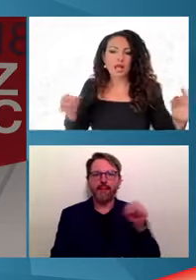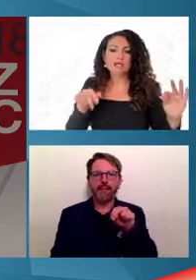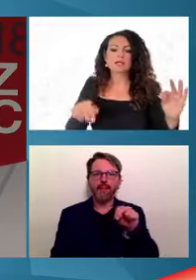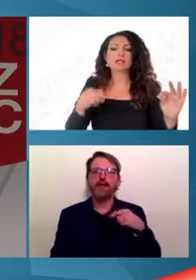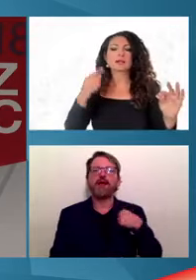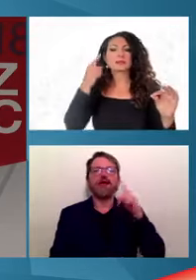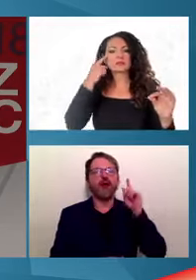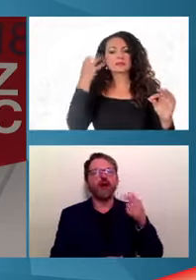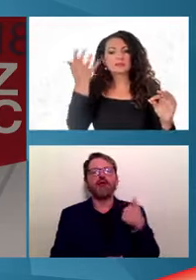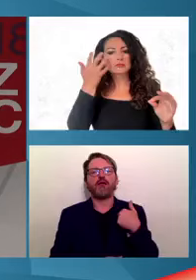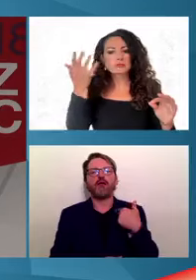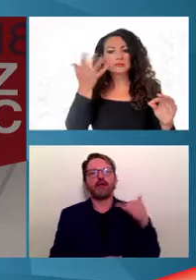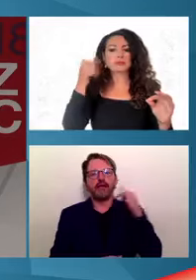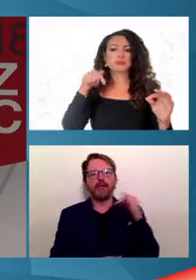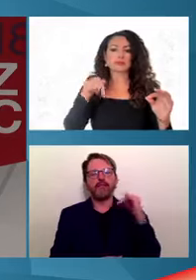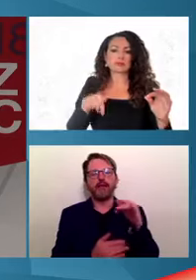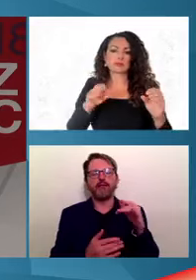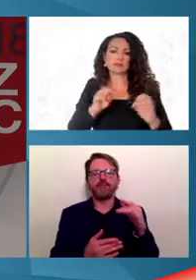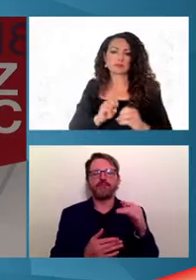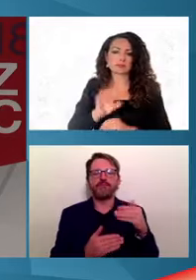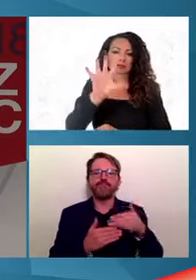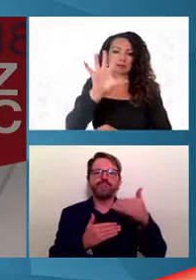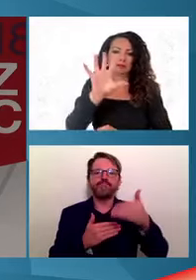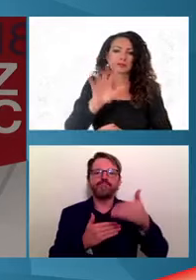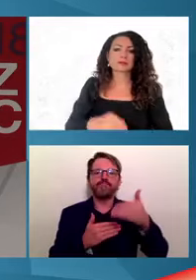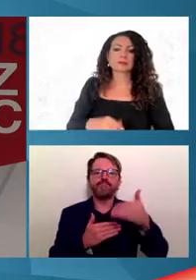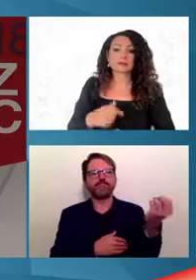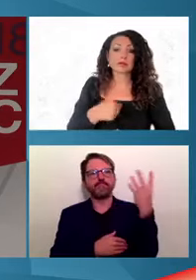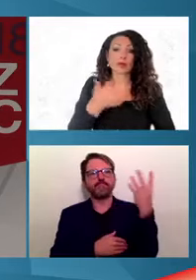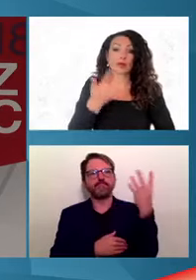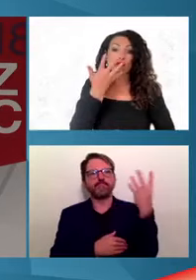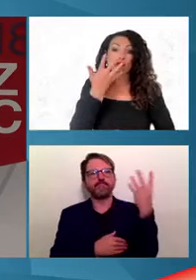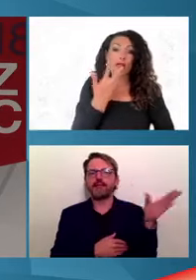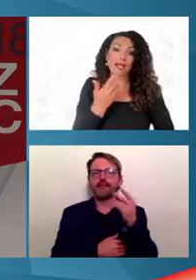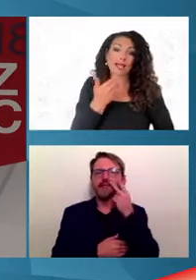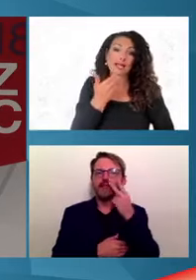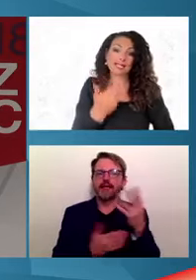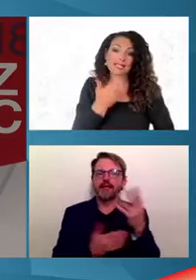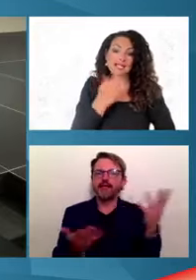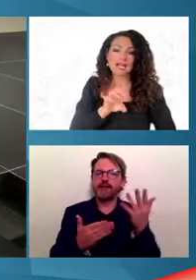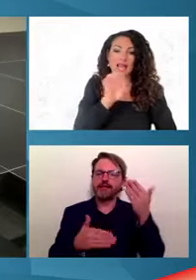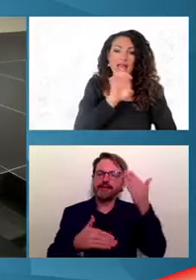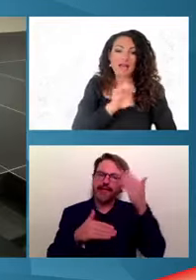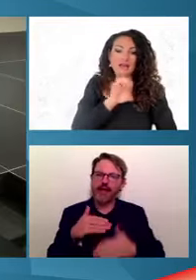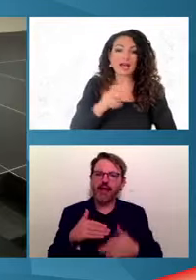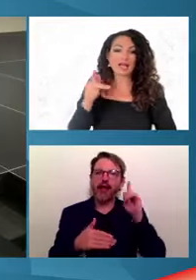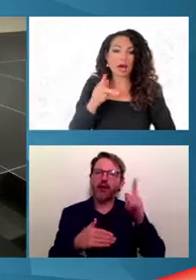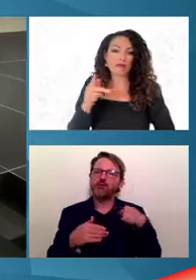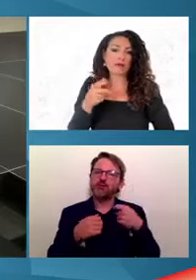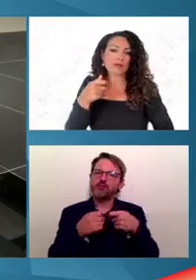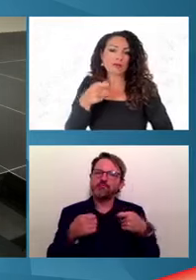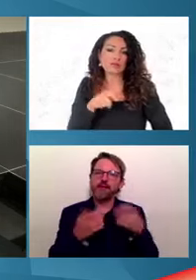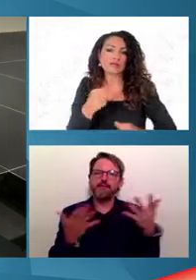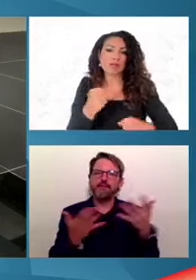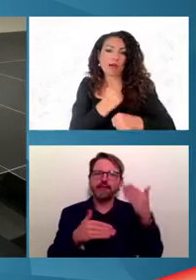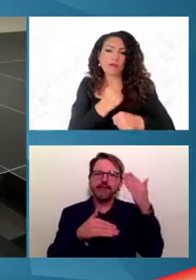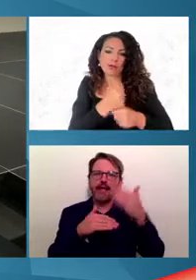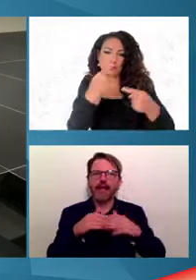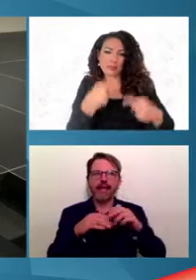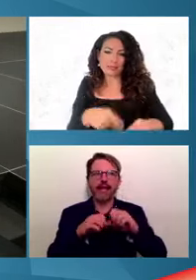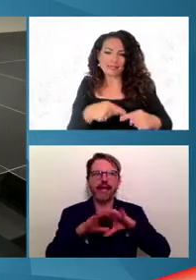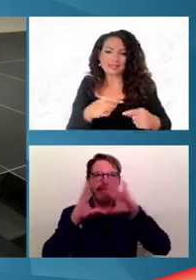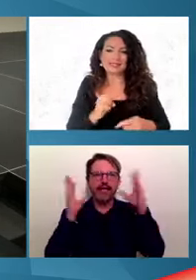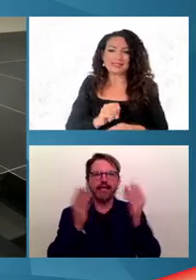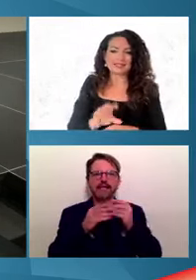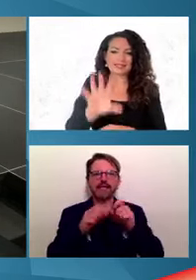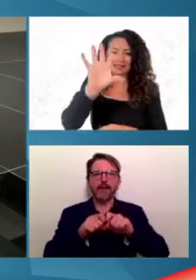immer wieder einblenden, um zu sehen, was dann am Ende und sind gespannt darauf, was am Ende für ein Gesamtbild